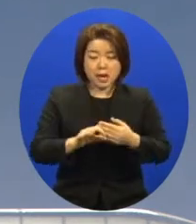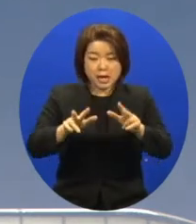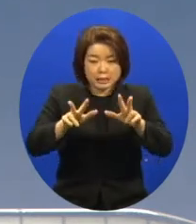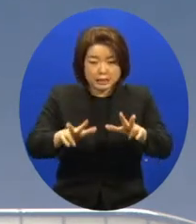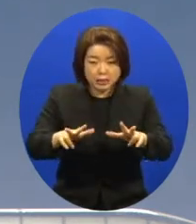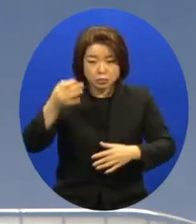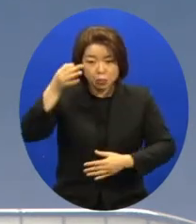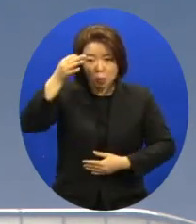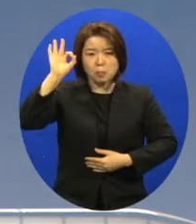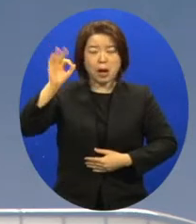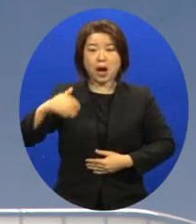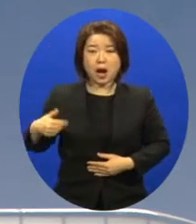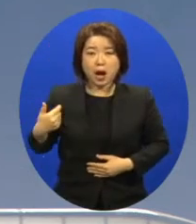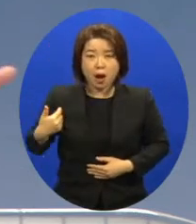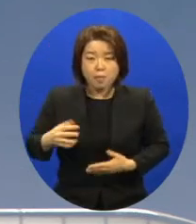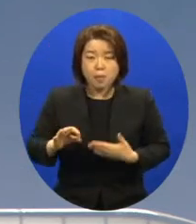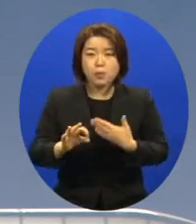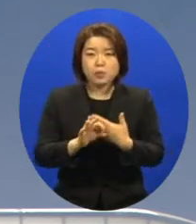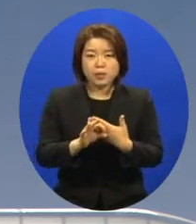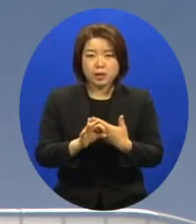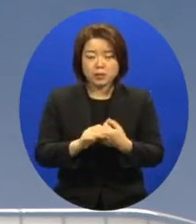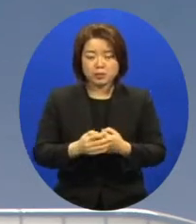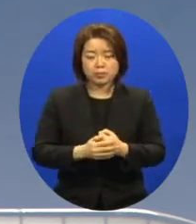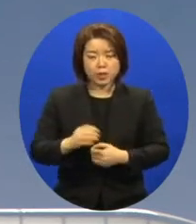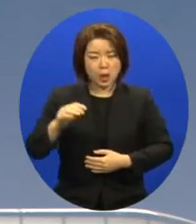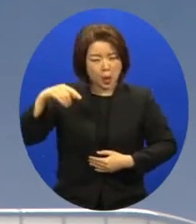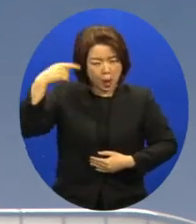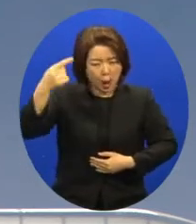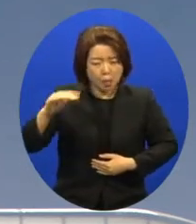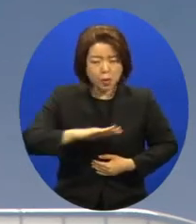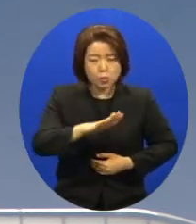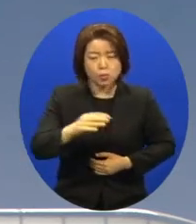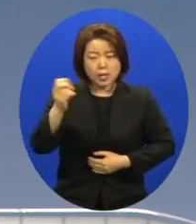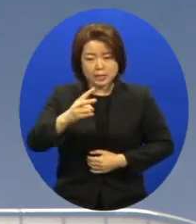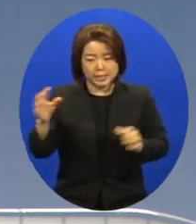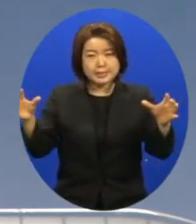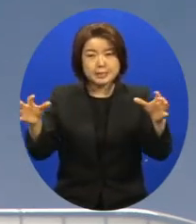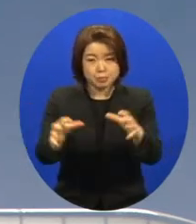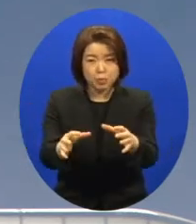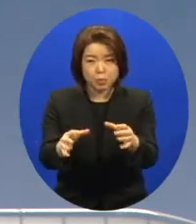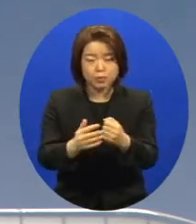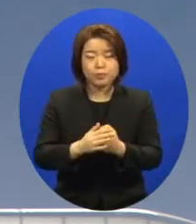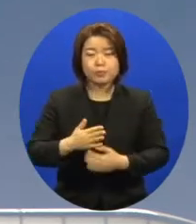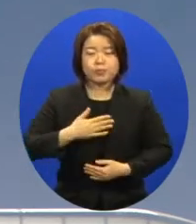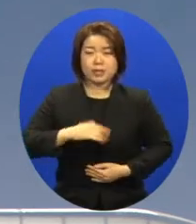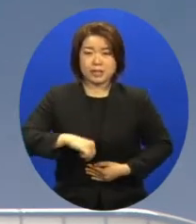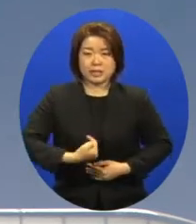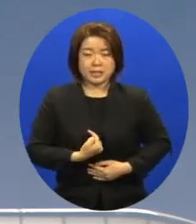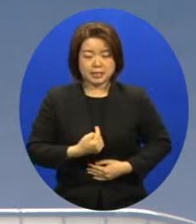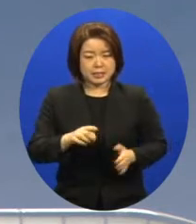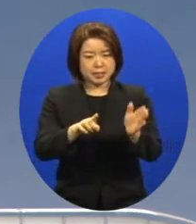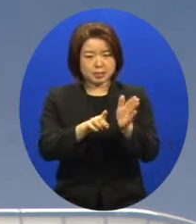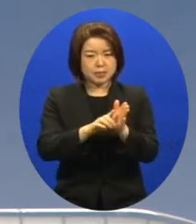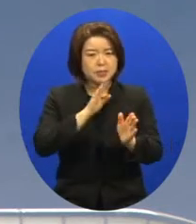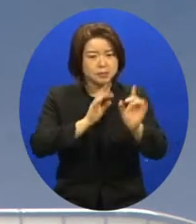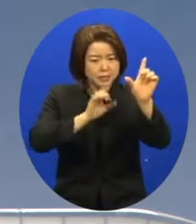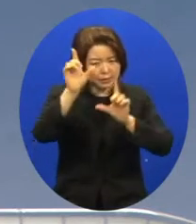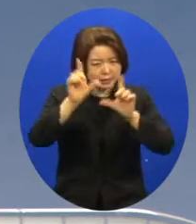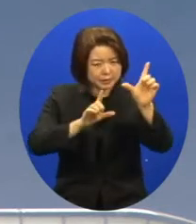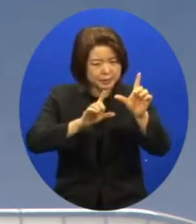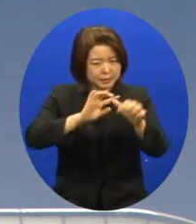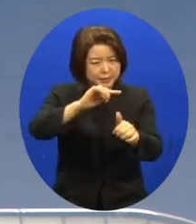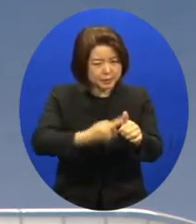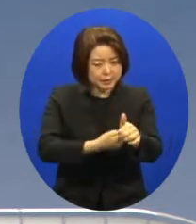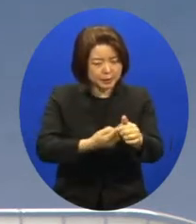못한다면 우리가 그때 다시 모이게 만해서 우리 자신의 믿음의 실상 을 다시 스스로